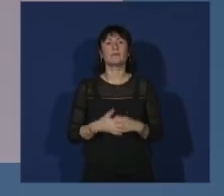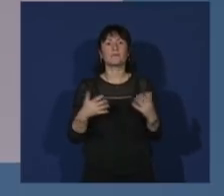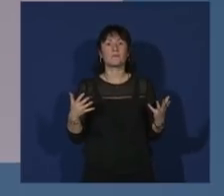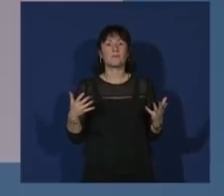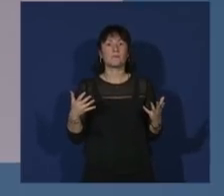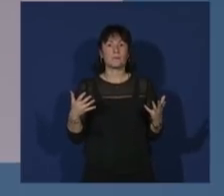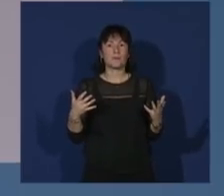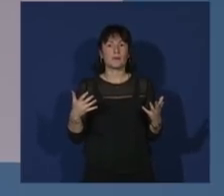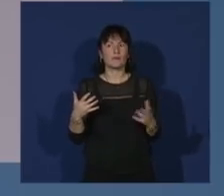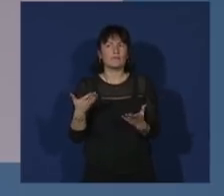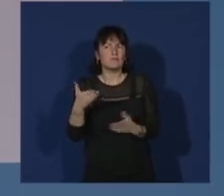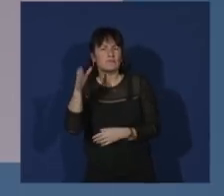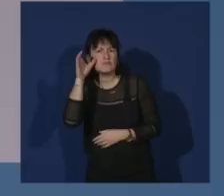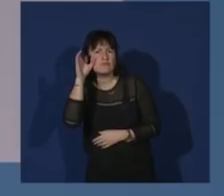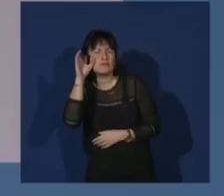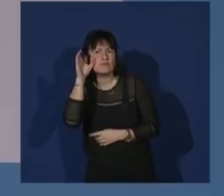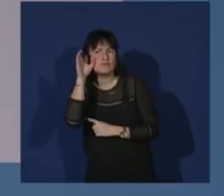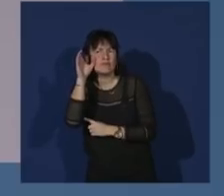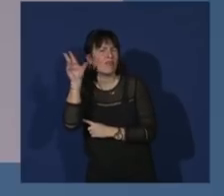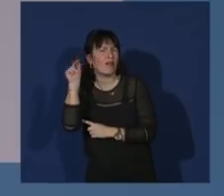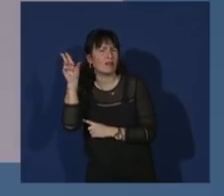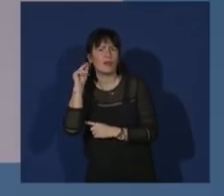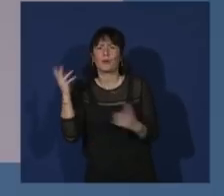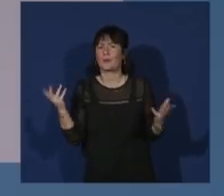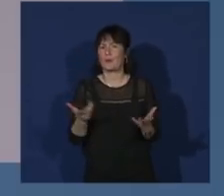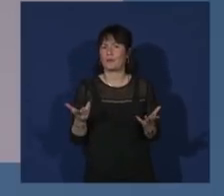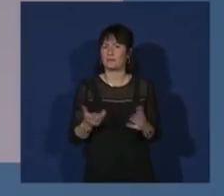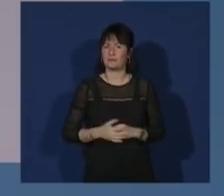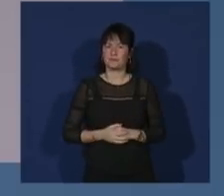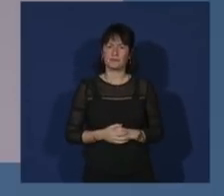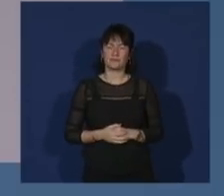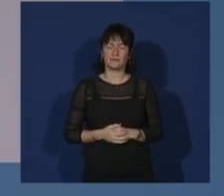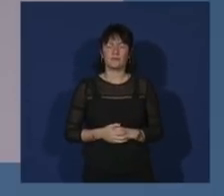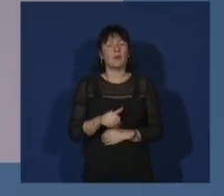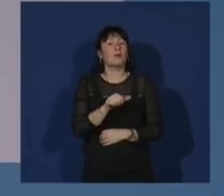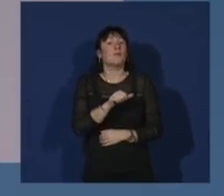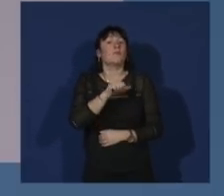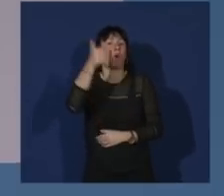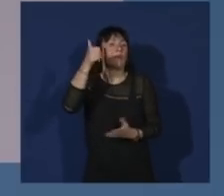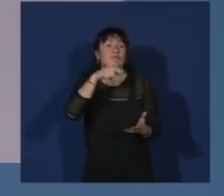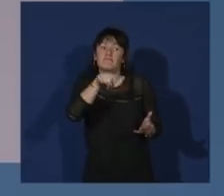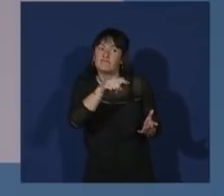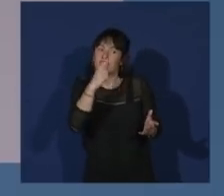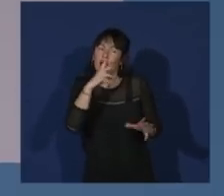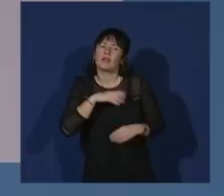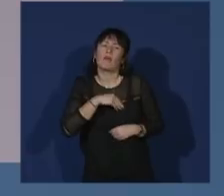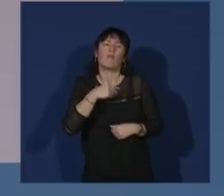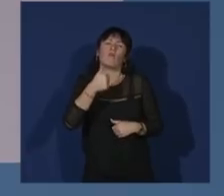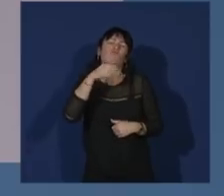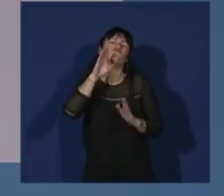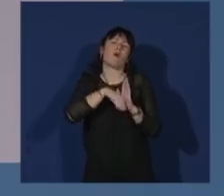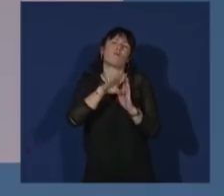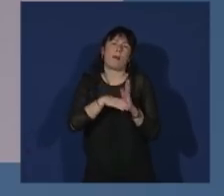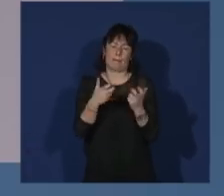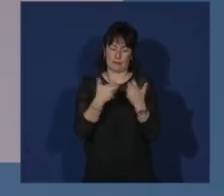l'oreille aujourd'hui, qu'est-ce qu'on entend ? Je vais commencer, si vous le voulez bien, par le moins important, c'est-à-dire moi-même.